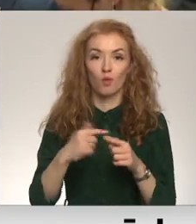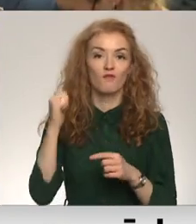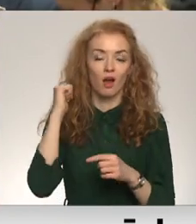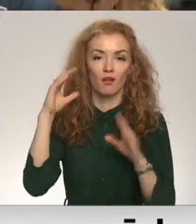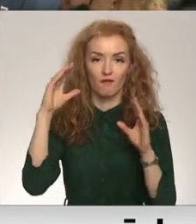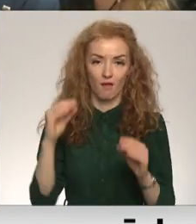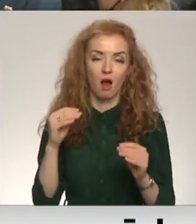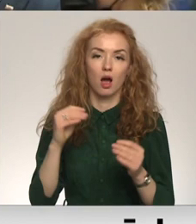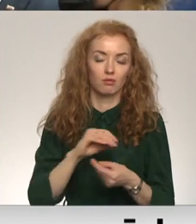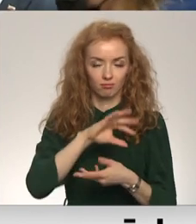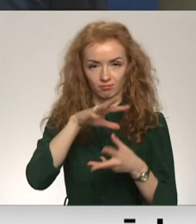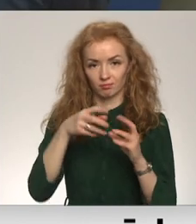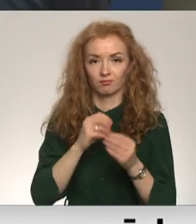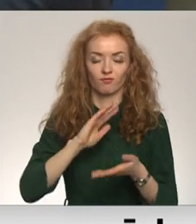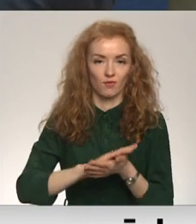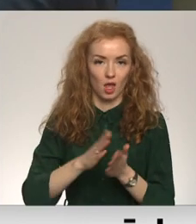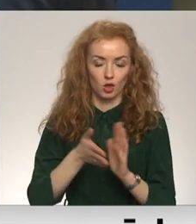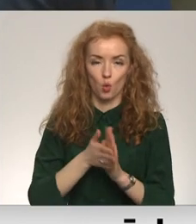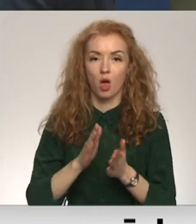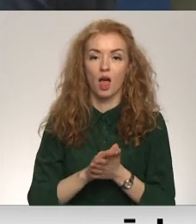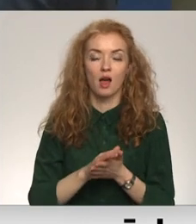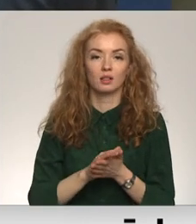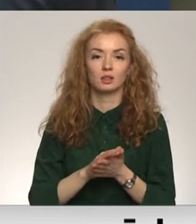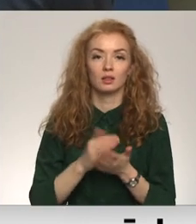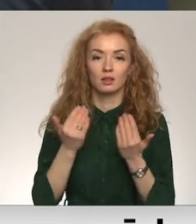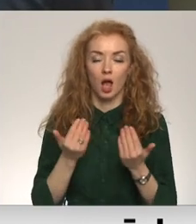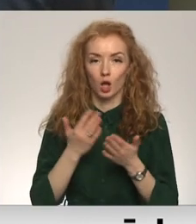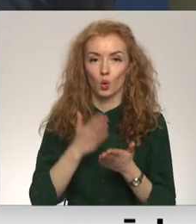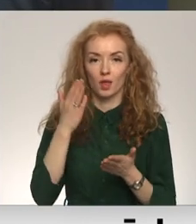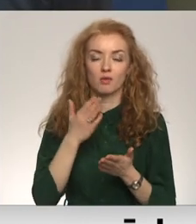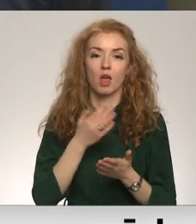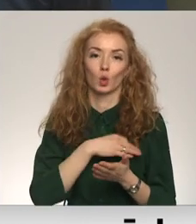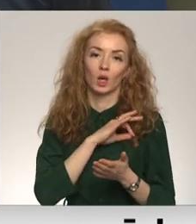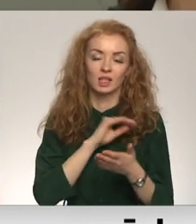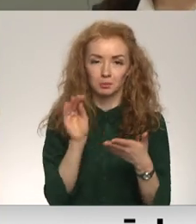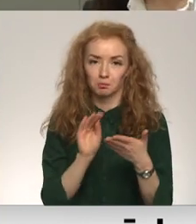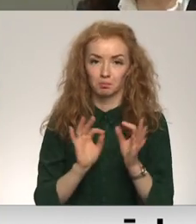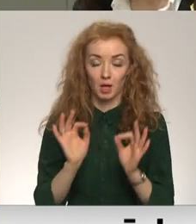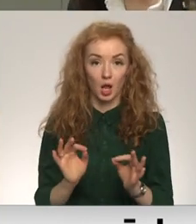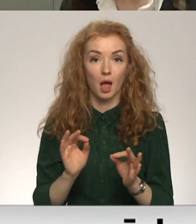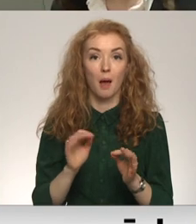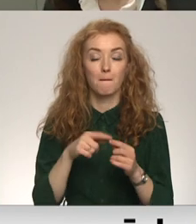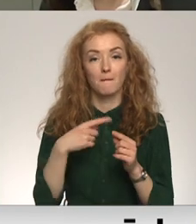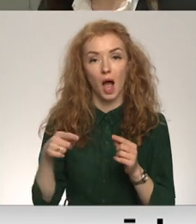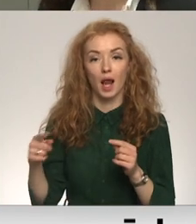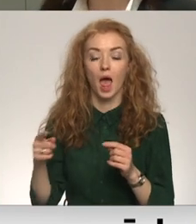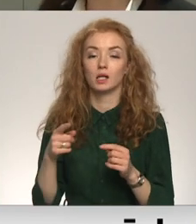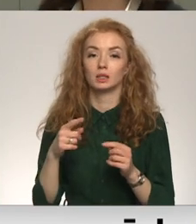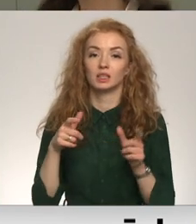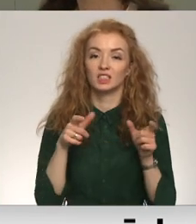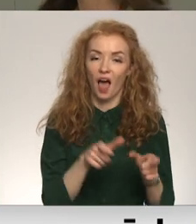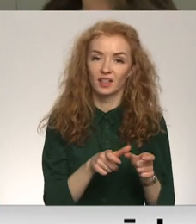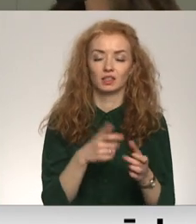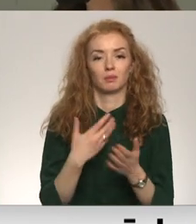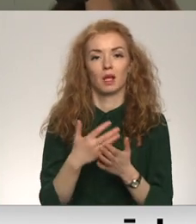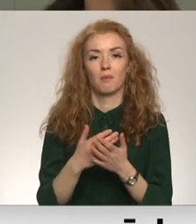konceptuāli vienojās dalībvalstu līderi. Tagad notiek juridiskā piesliepēšana. Citas sankcijas paredz arī iesaldēt darījumus ar